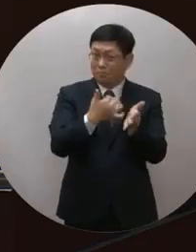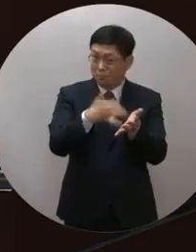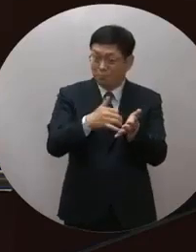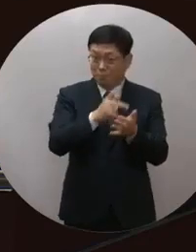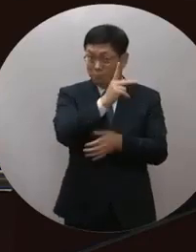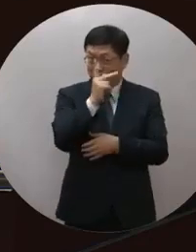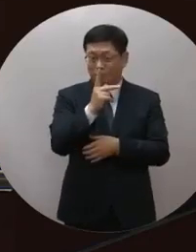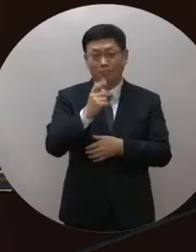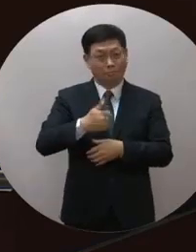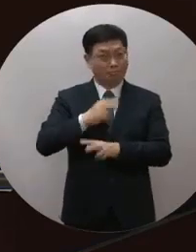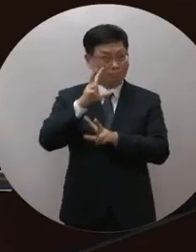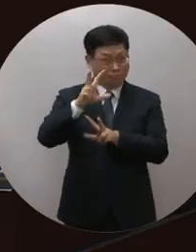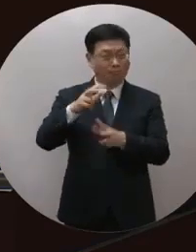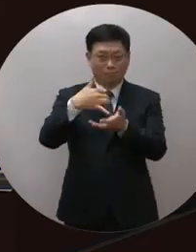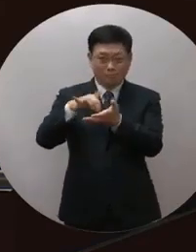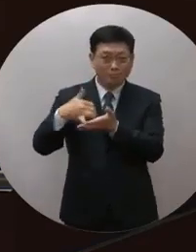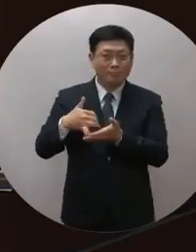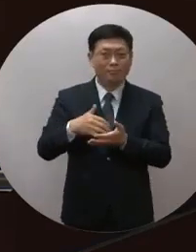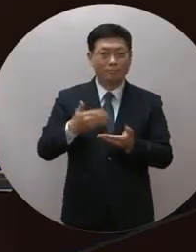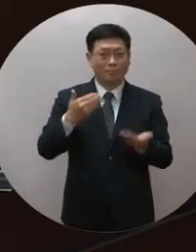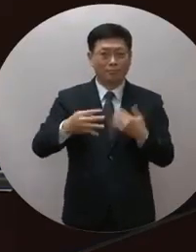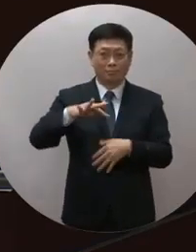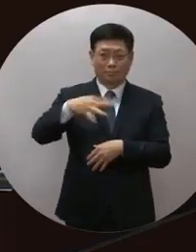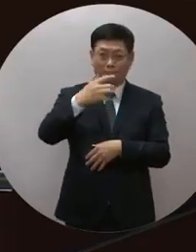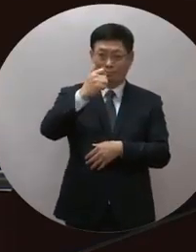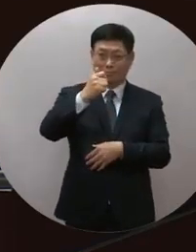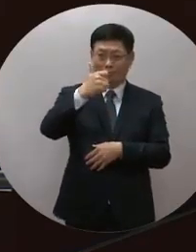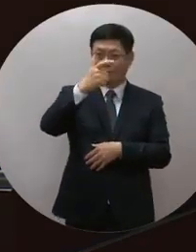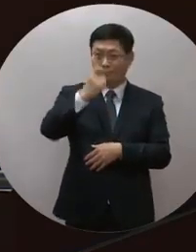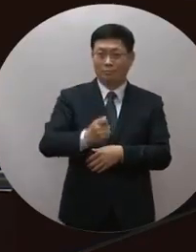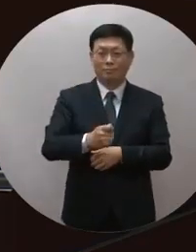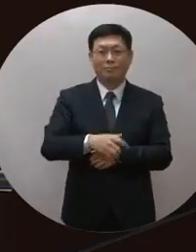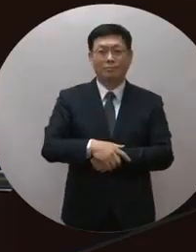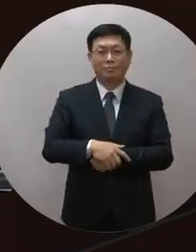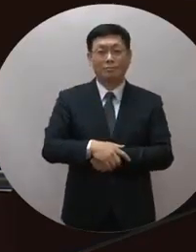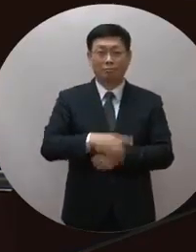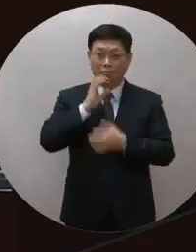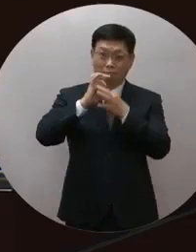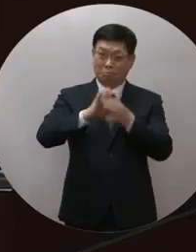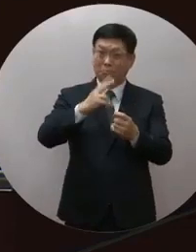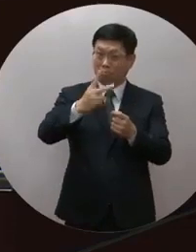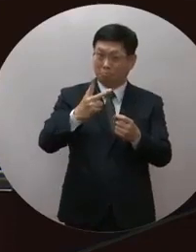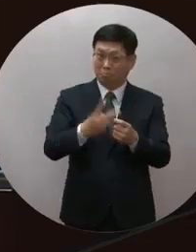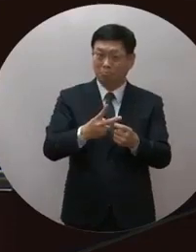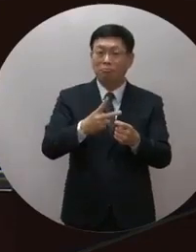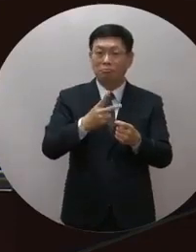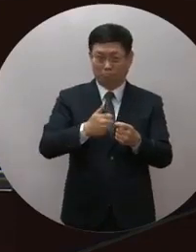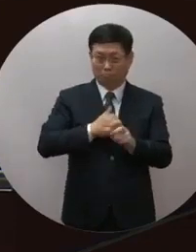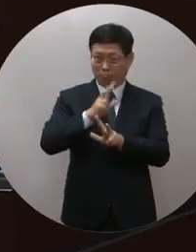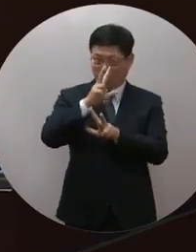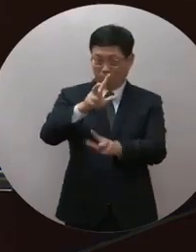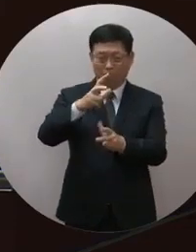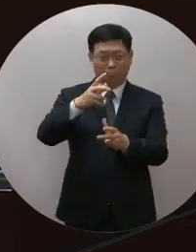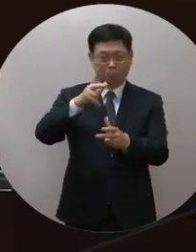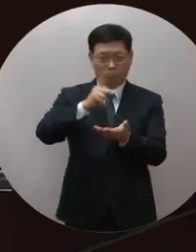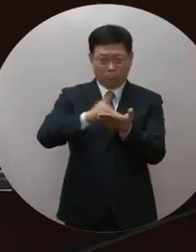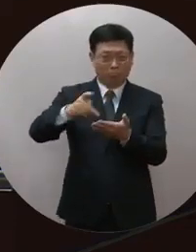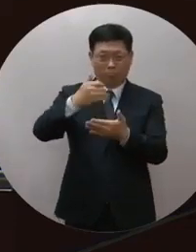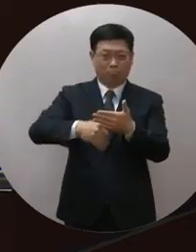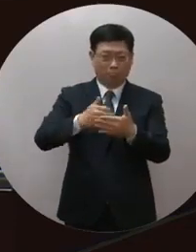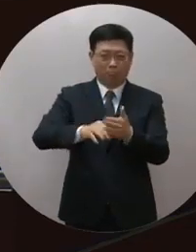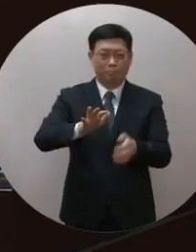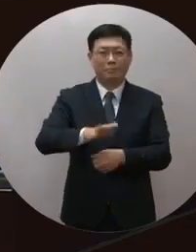债，实质减债也达455亿元，是连续两年实质减债，